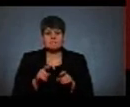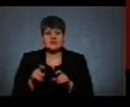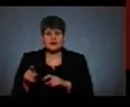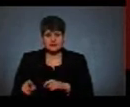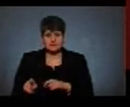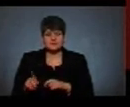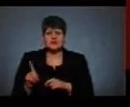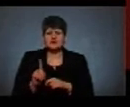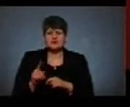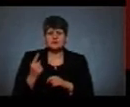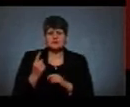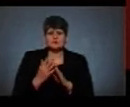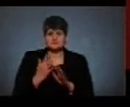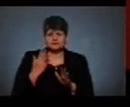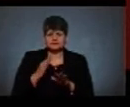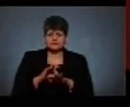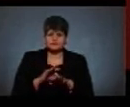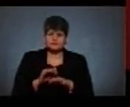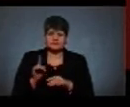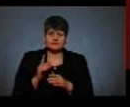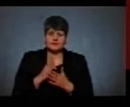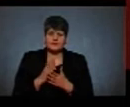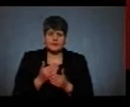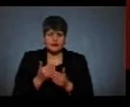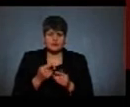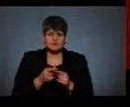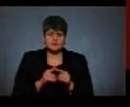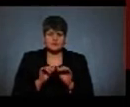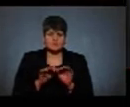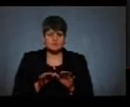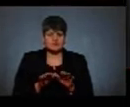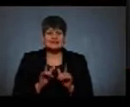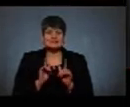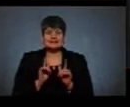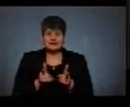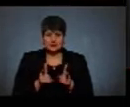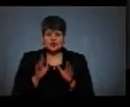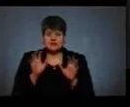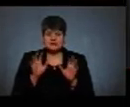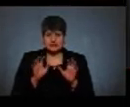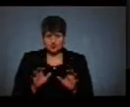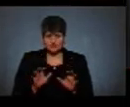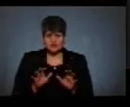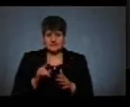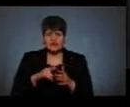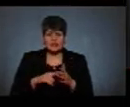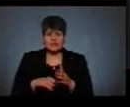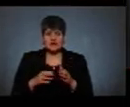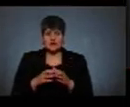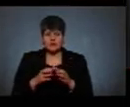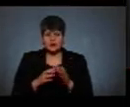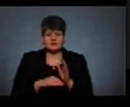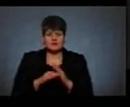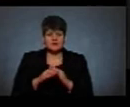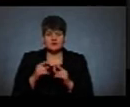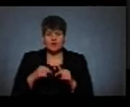Що насамперед відбувається, що передує загалом цьому процесу? Згідно статутів релігійних громад, найвищим